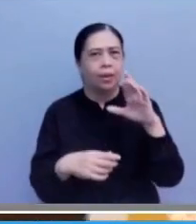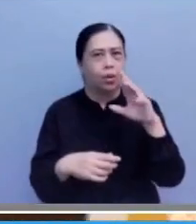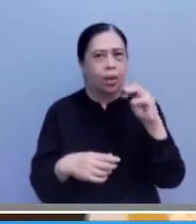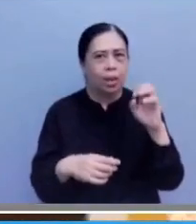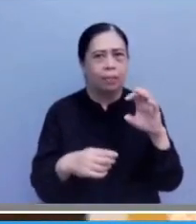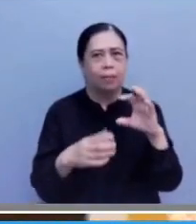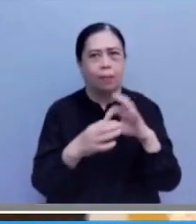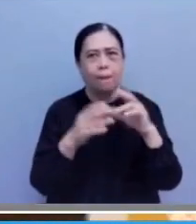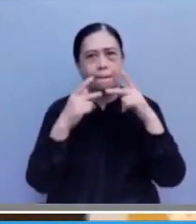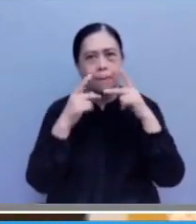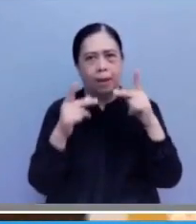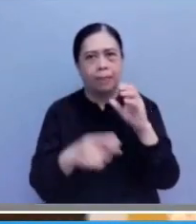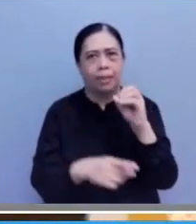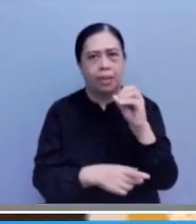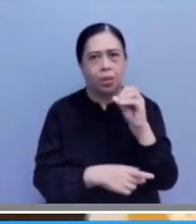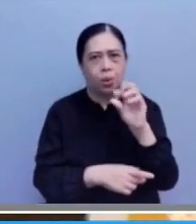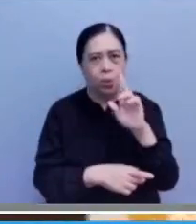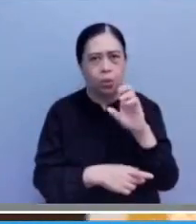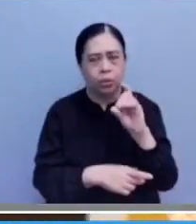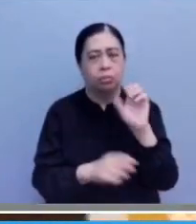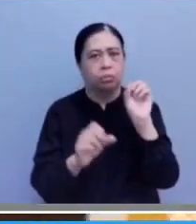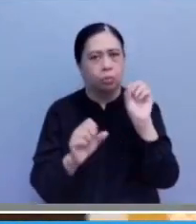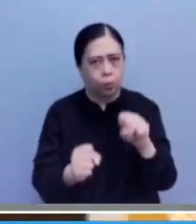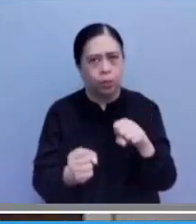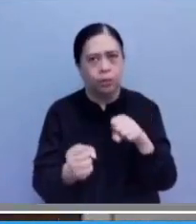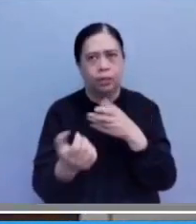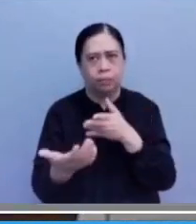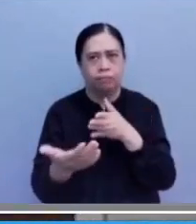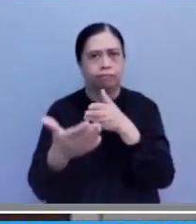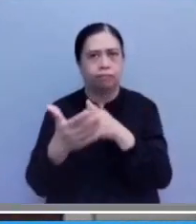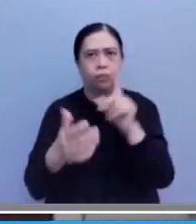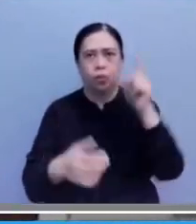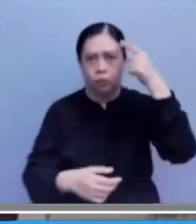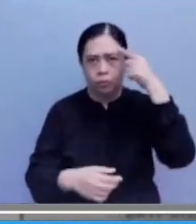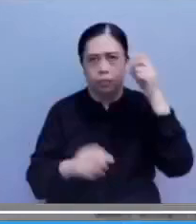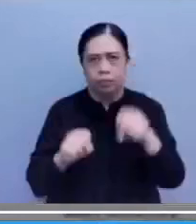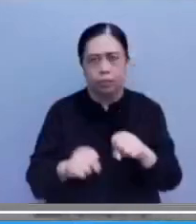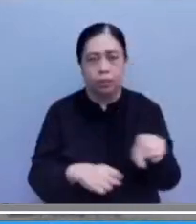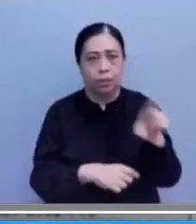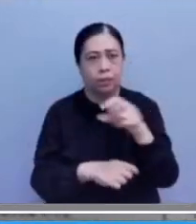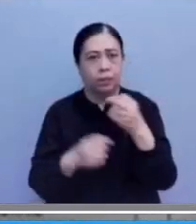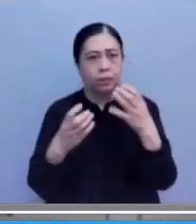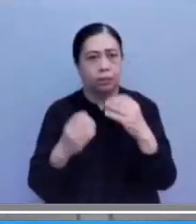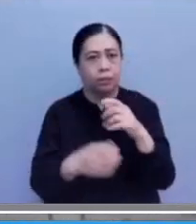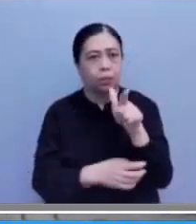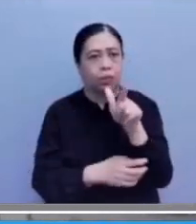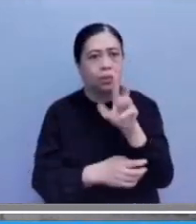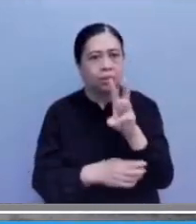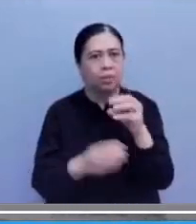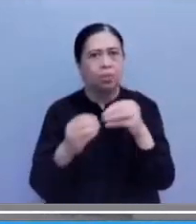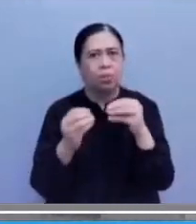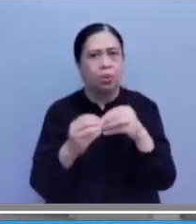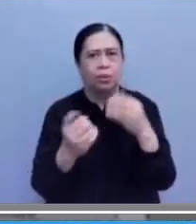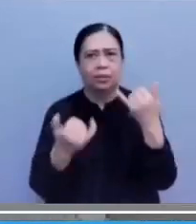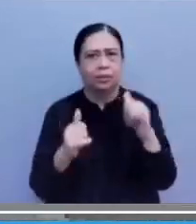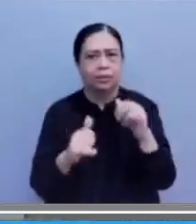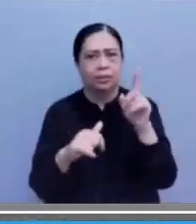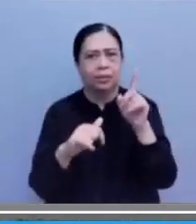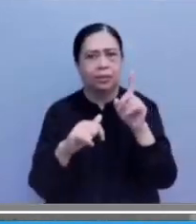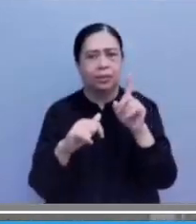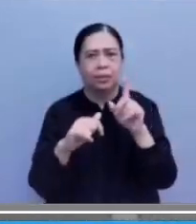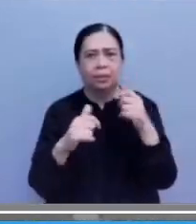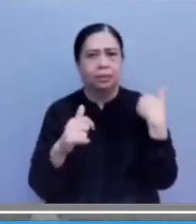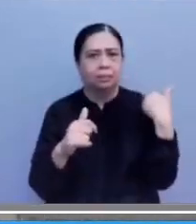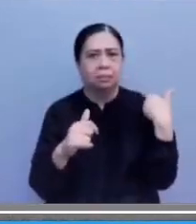pupwedeng tumayong complainant dyan ang Estado. Sa 34 na nawawala, 26 pa ang hindi pa nakakapagsampa ng